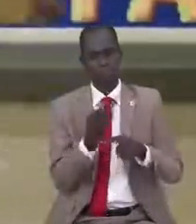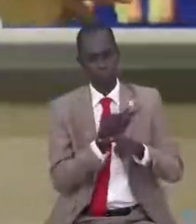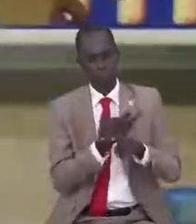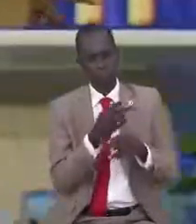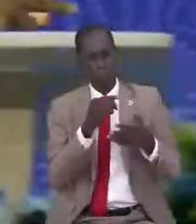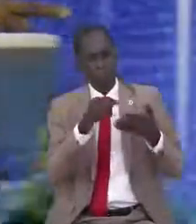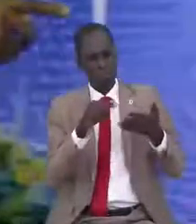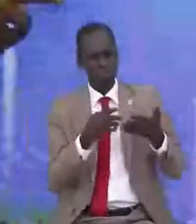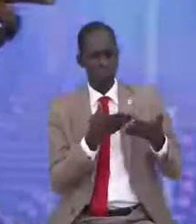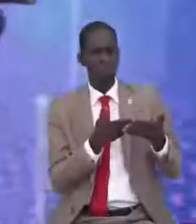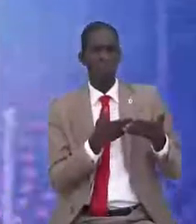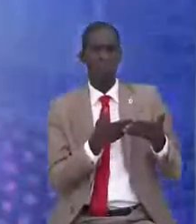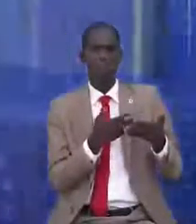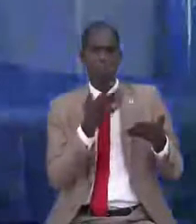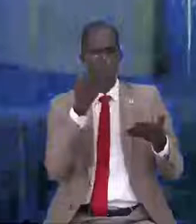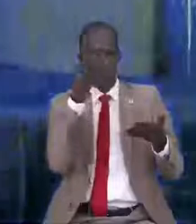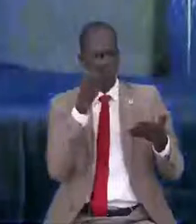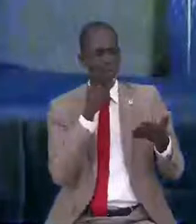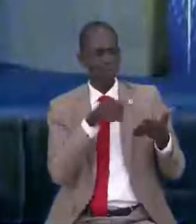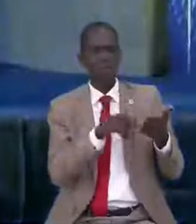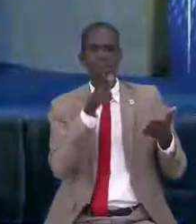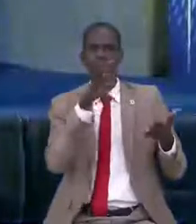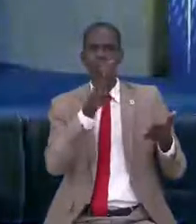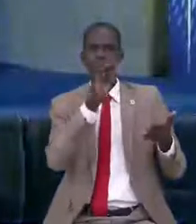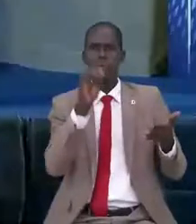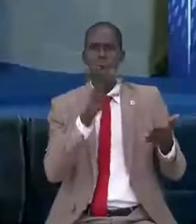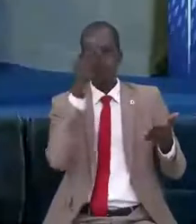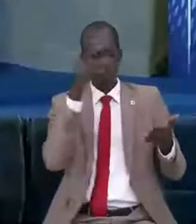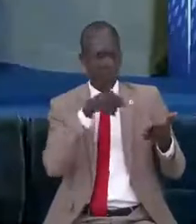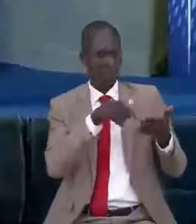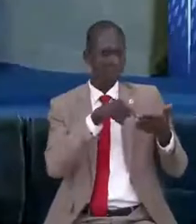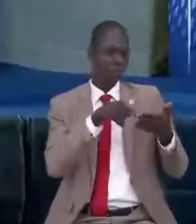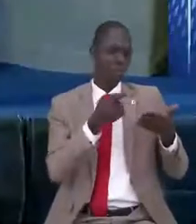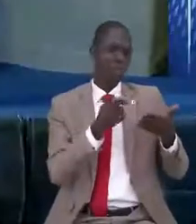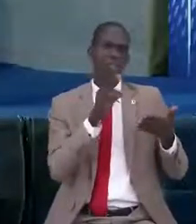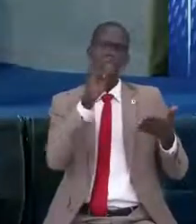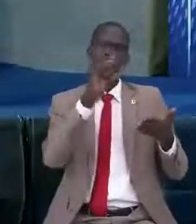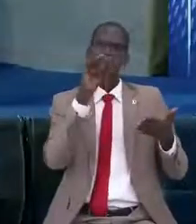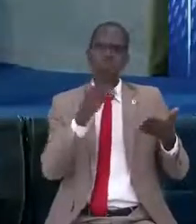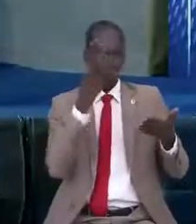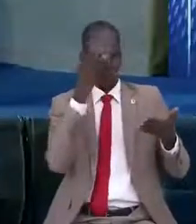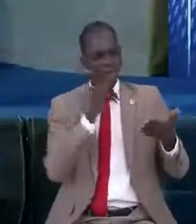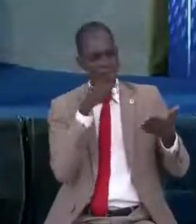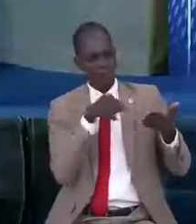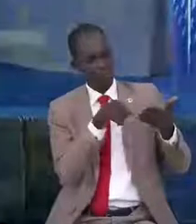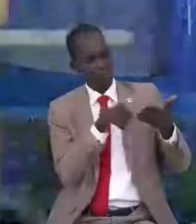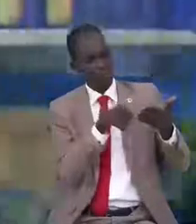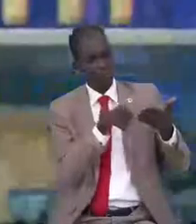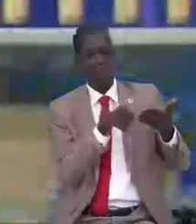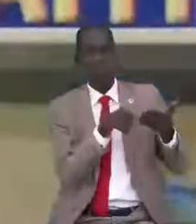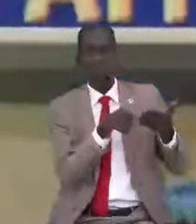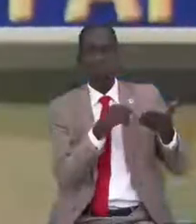mathématiques et ceci. Que, pourquoi ceci 24? Pourquoi ceci 30%? Pourquoi ceci?